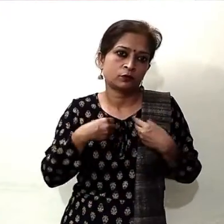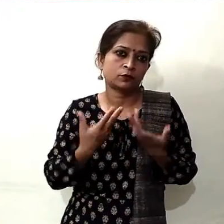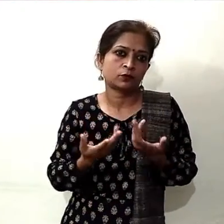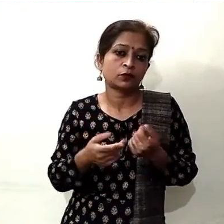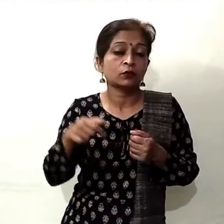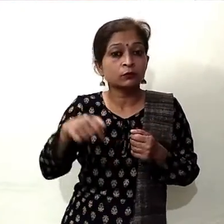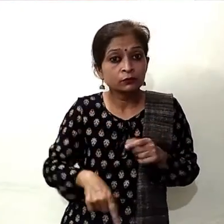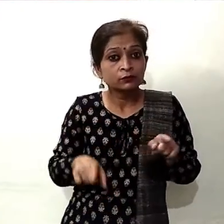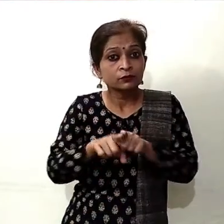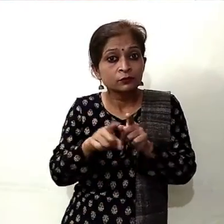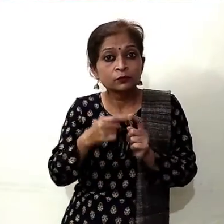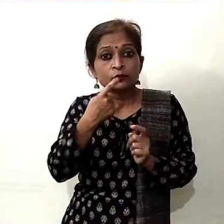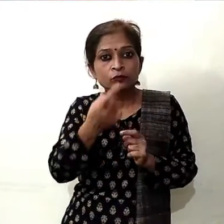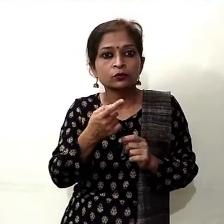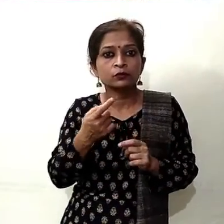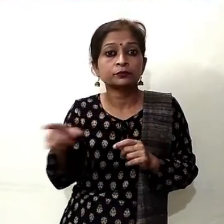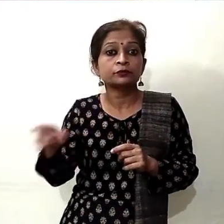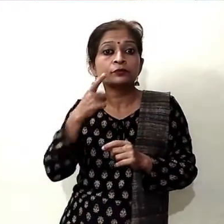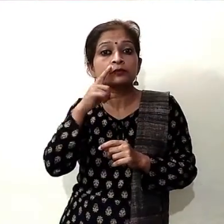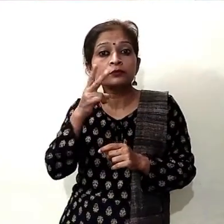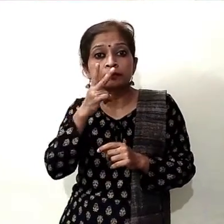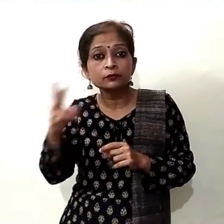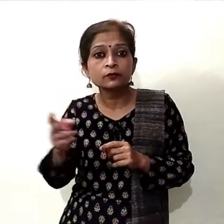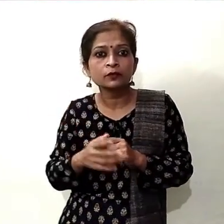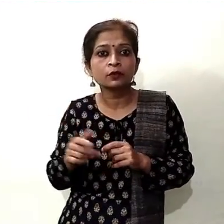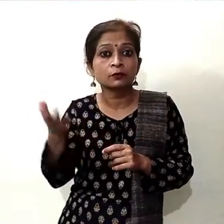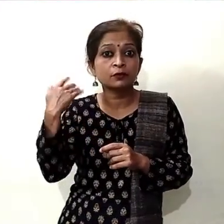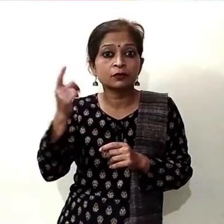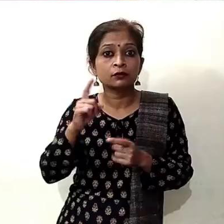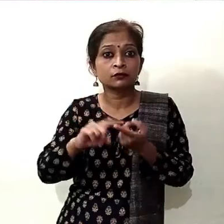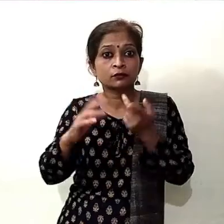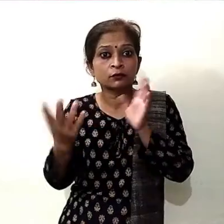कोशिश की जा रही थी कि भाई पिता देखिए इसी पृथ्वी को धुन दिया।